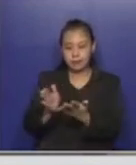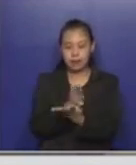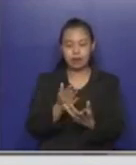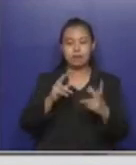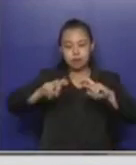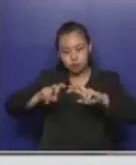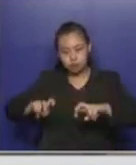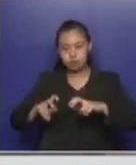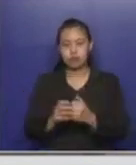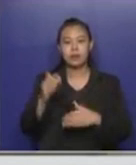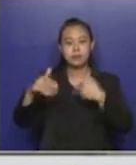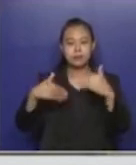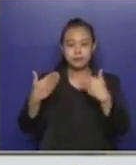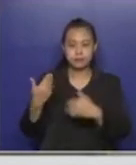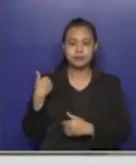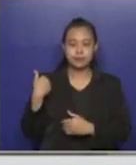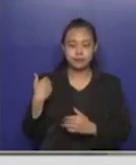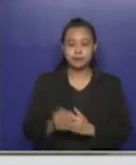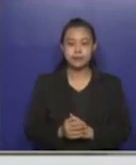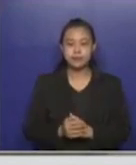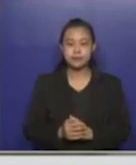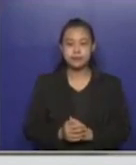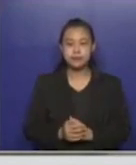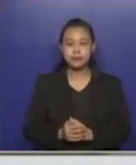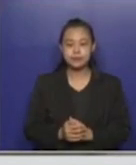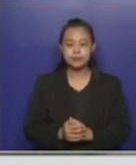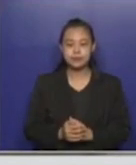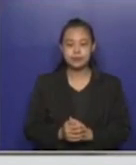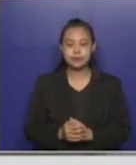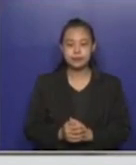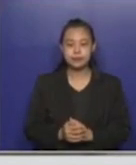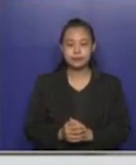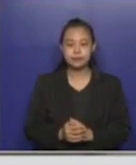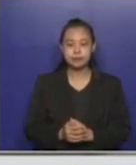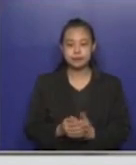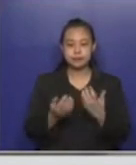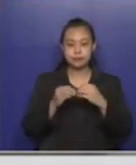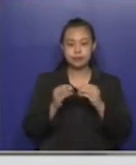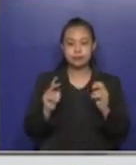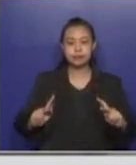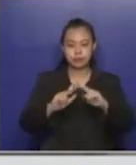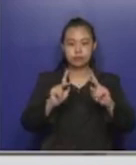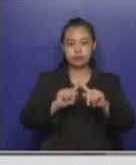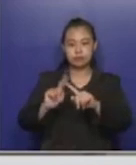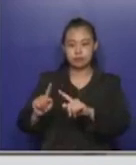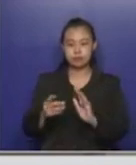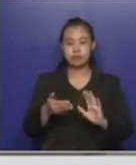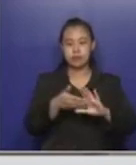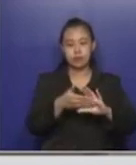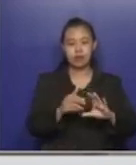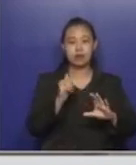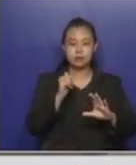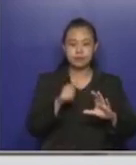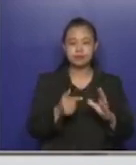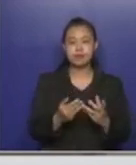การวิจัยแล้วก็พัฒนาฐานข้อมูลต่างๆนะคะแล้วก็กระจายไปยังกระทรวงต่างๆย้อนกลับไปสไลด์เดิมค่ะก